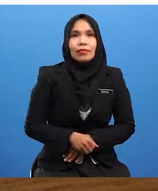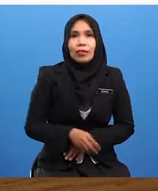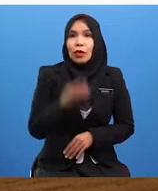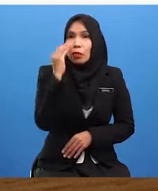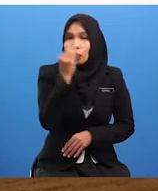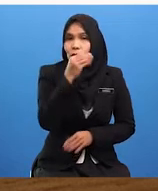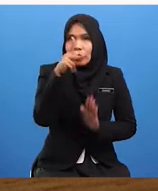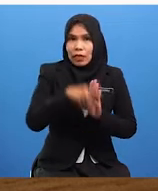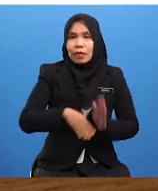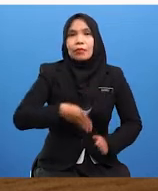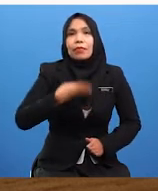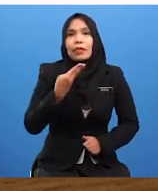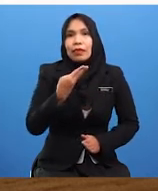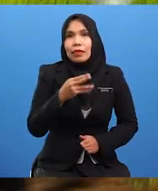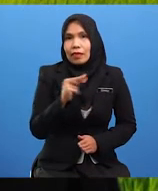di Sabah.